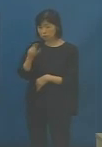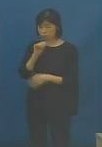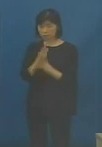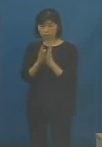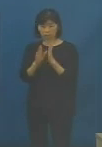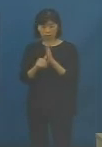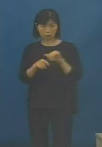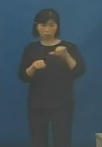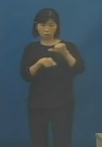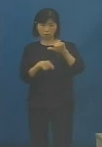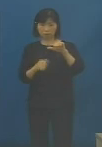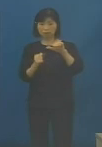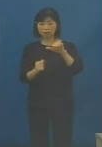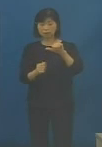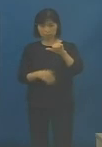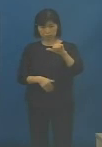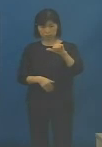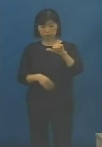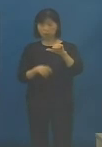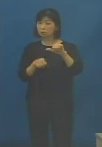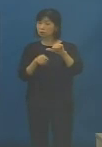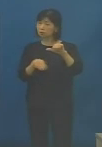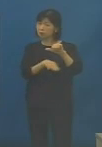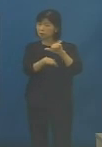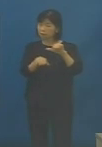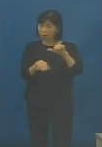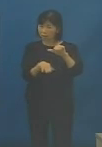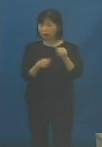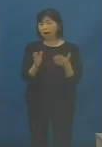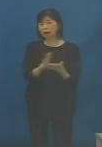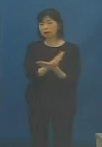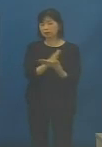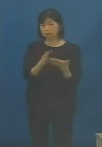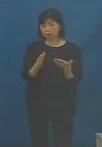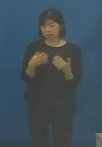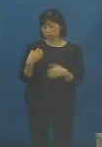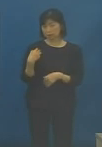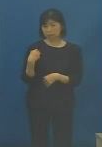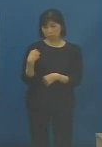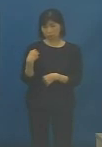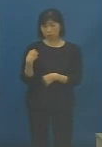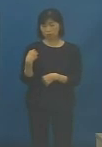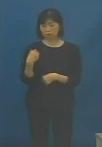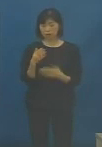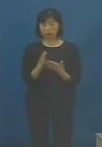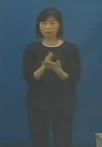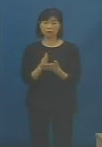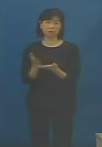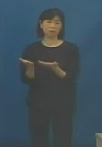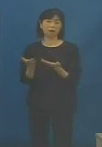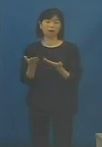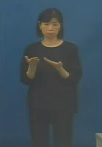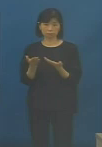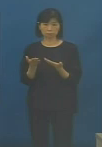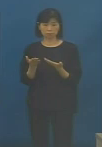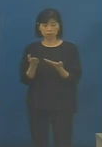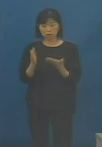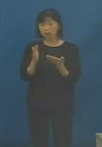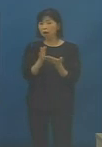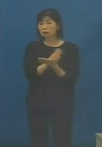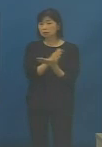いらっしゃって、その5名の皆さんがそこの判定員になっていただいて判断をしていただくと。で、その判断